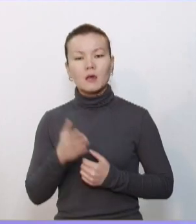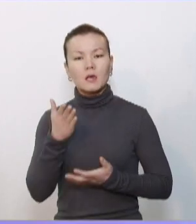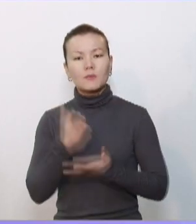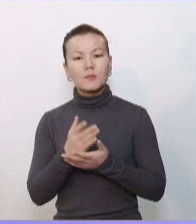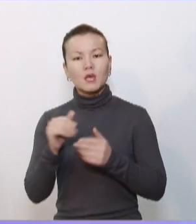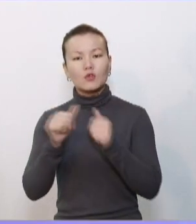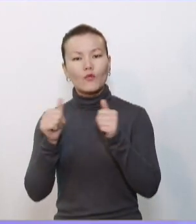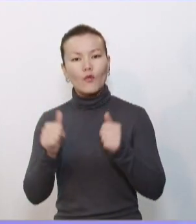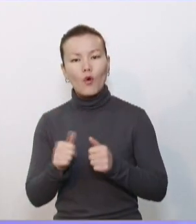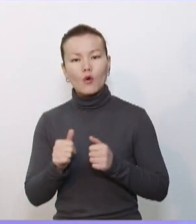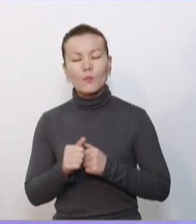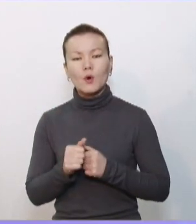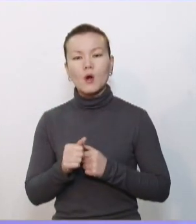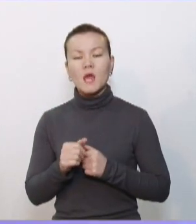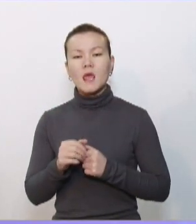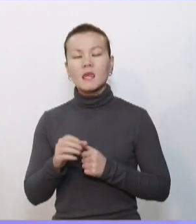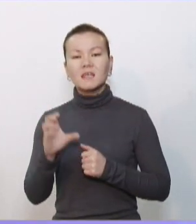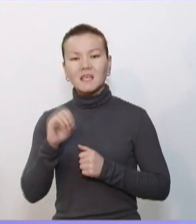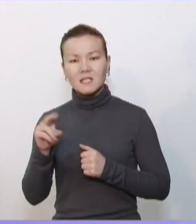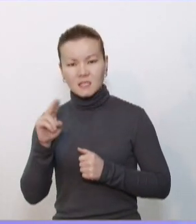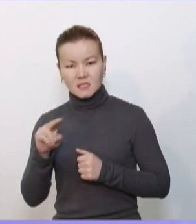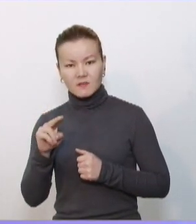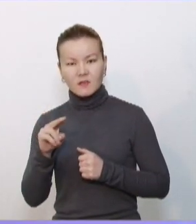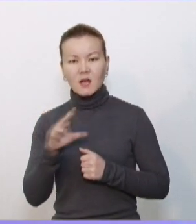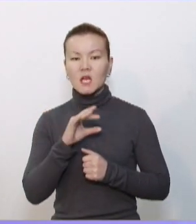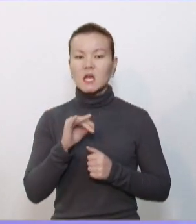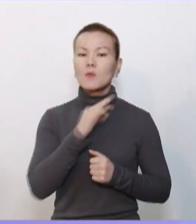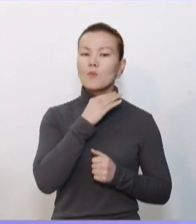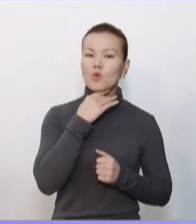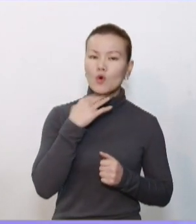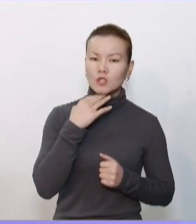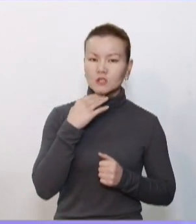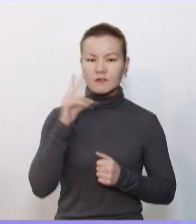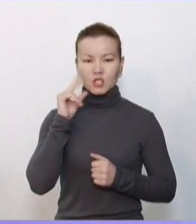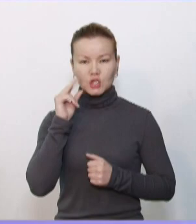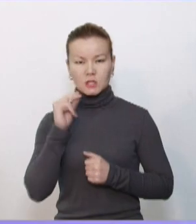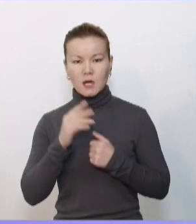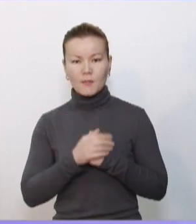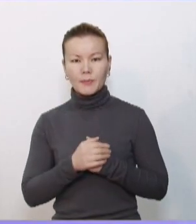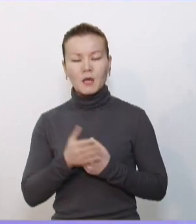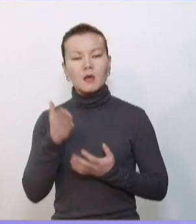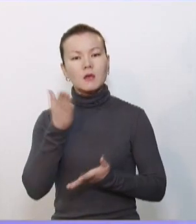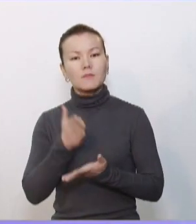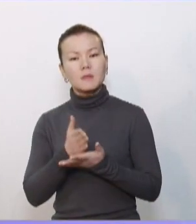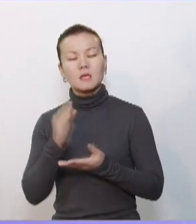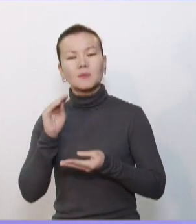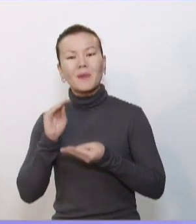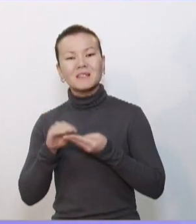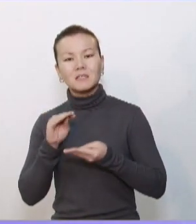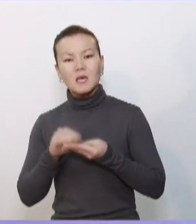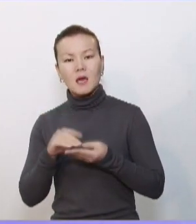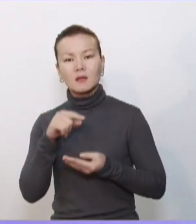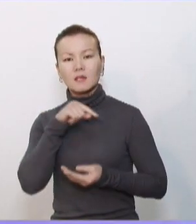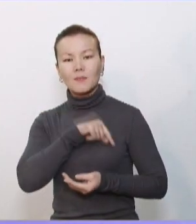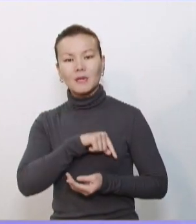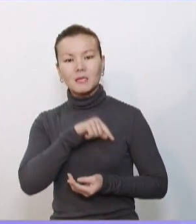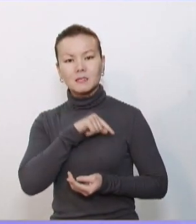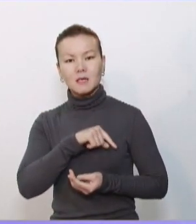Имеет форму единственного и множественного числа. Имеет постоянные